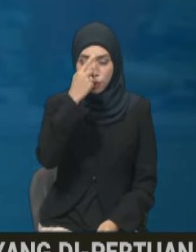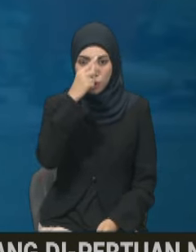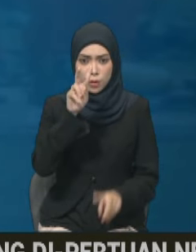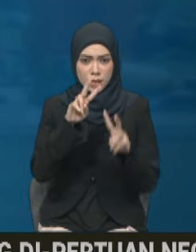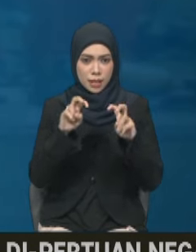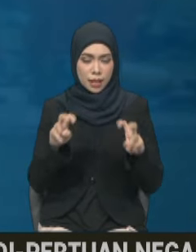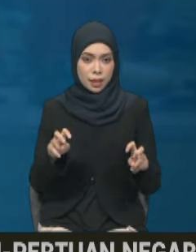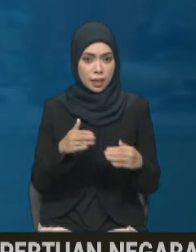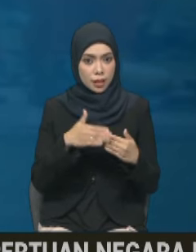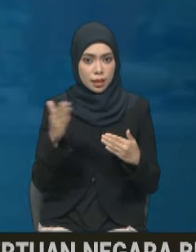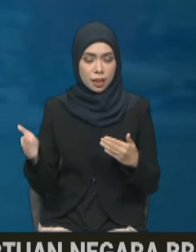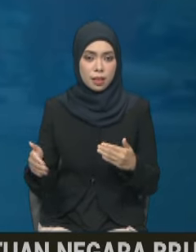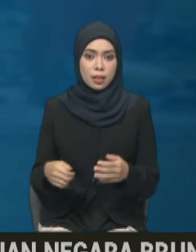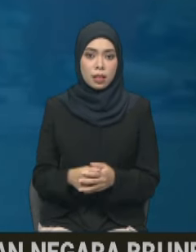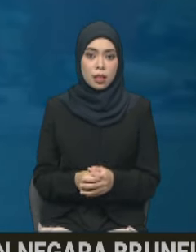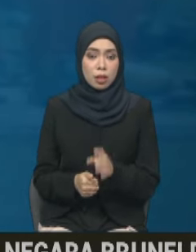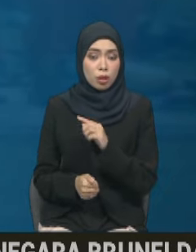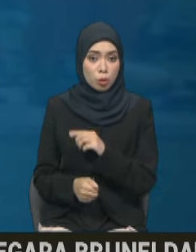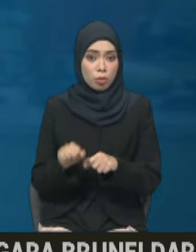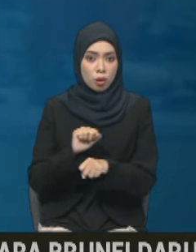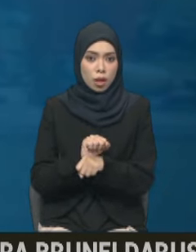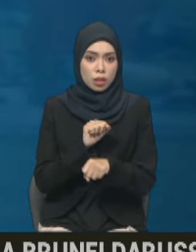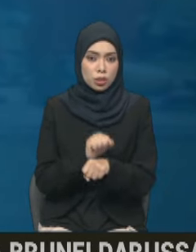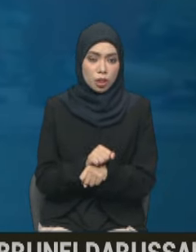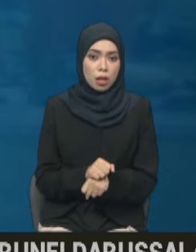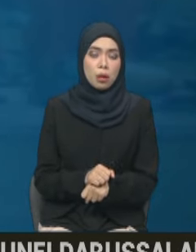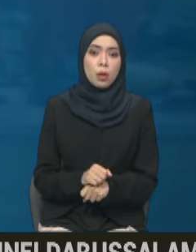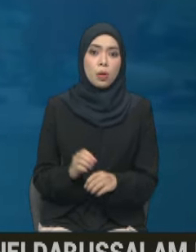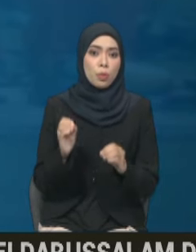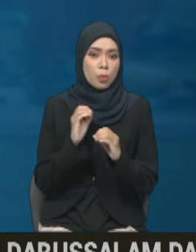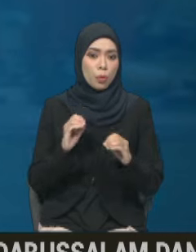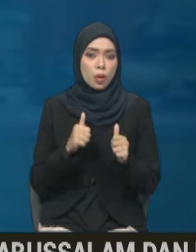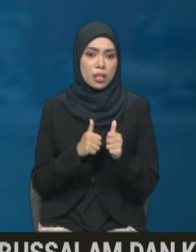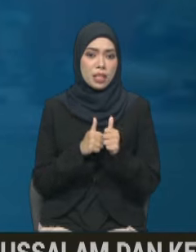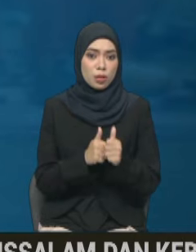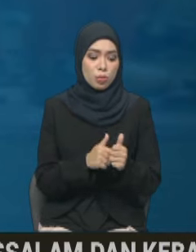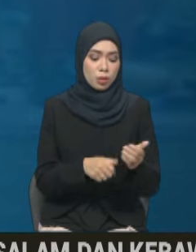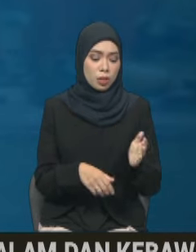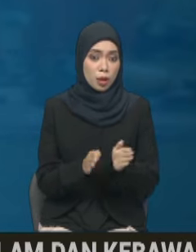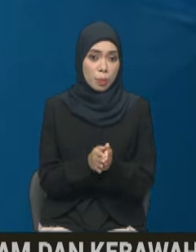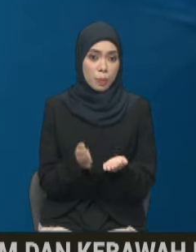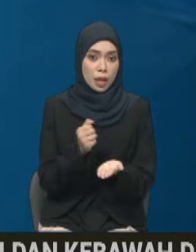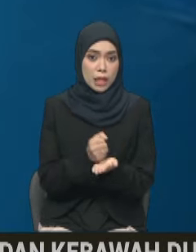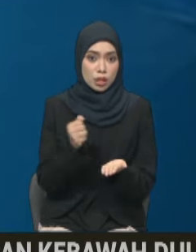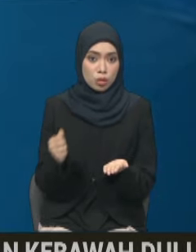siasatan lanjut kerana dipercayai bekerja tidak mengikut jawatan yang tertera di dalam pasport.